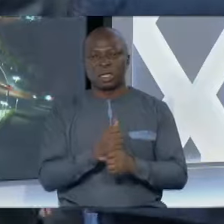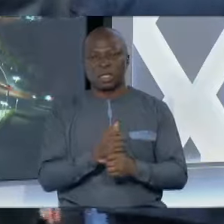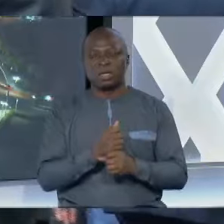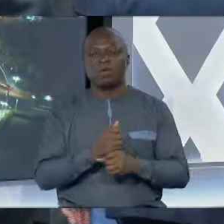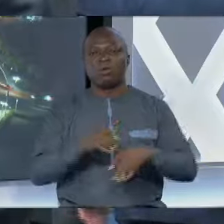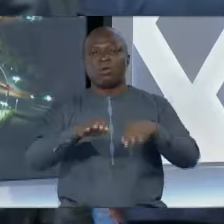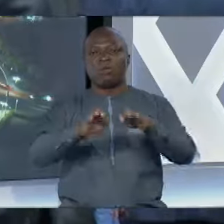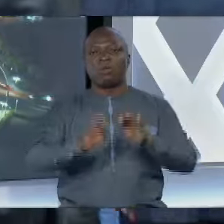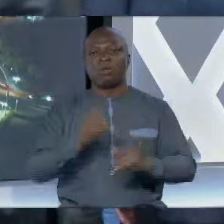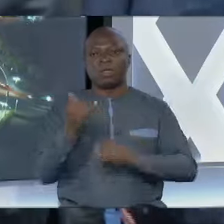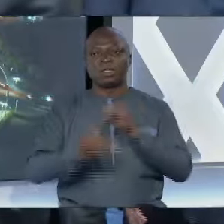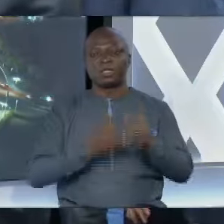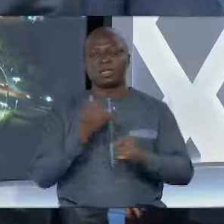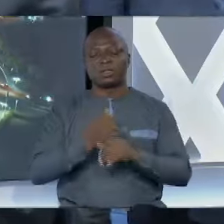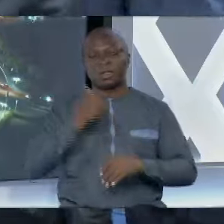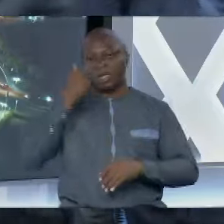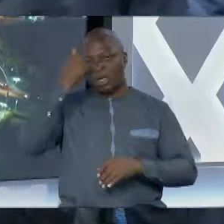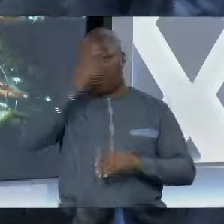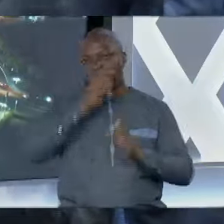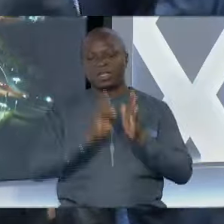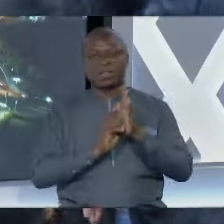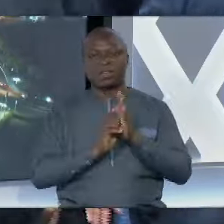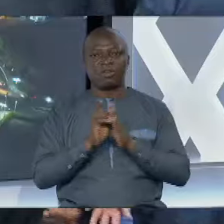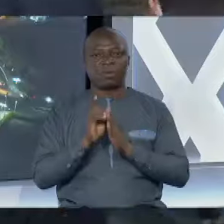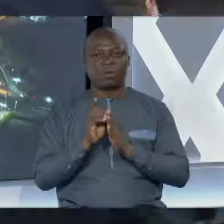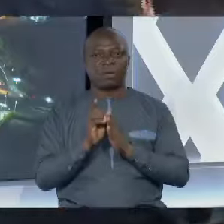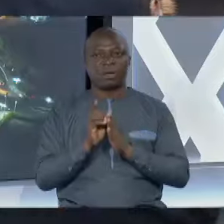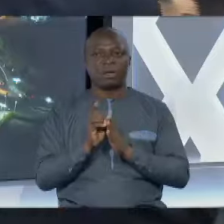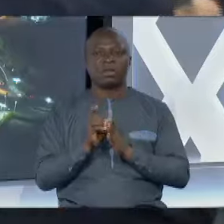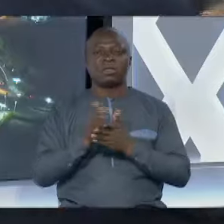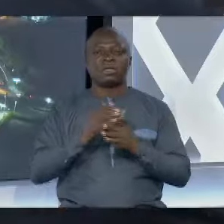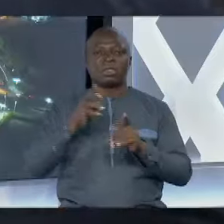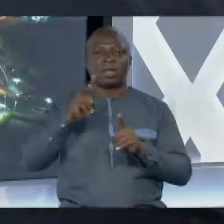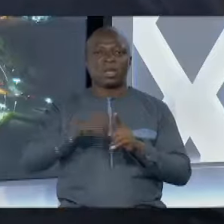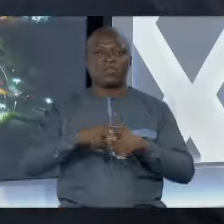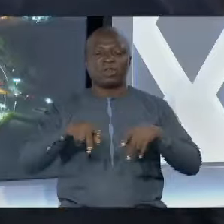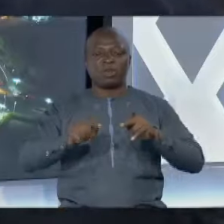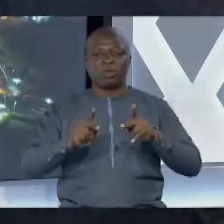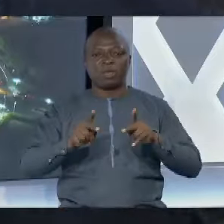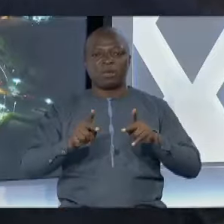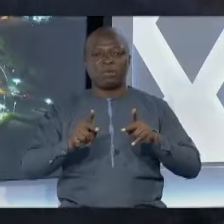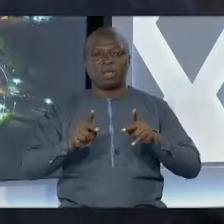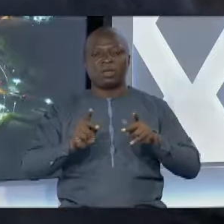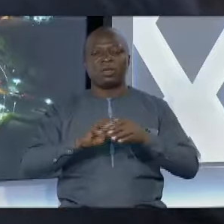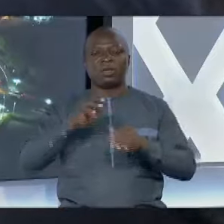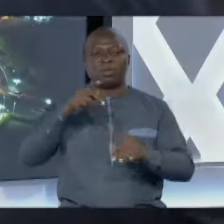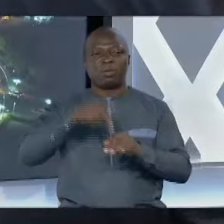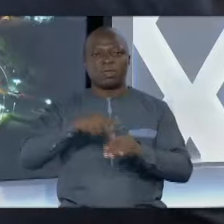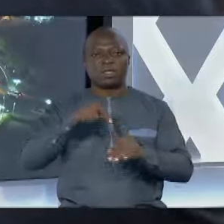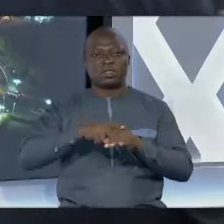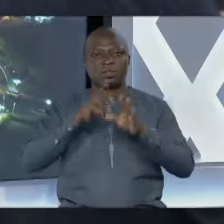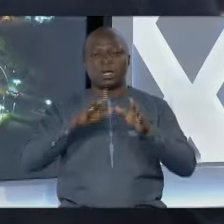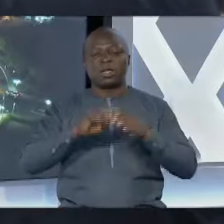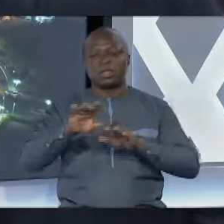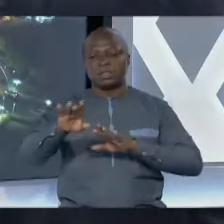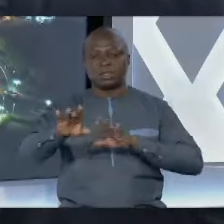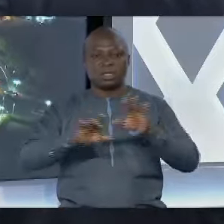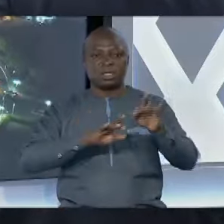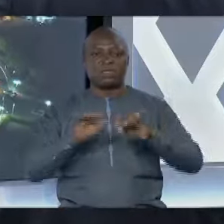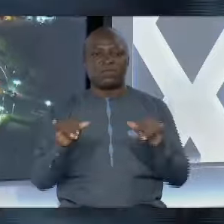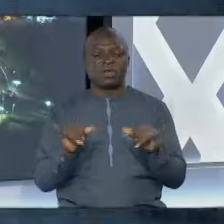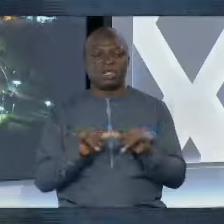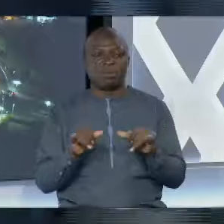Forum international Afrique Développement. Des rendez-vous qui ont permis aux participants d'identifier des